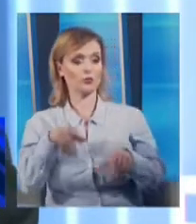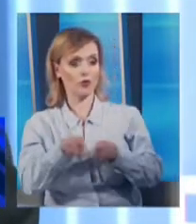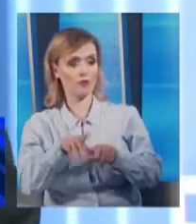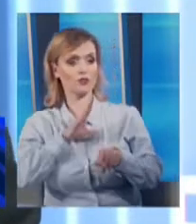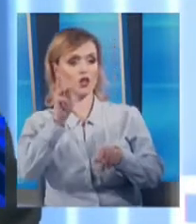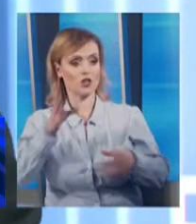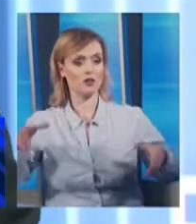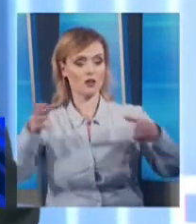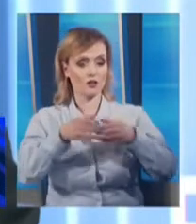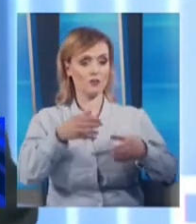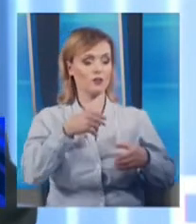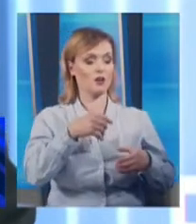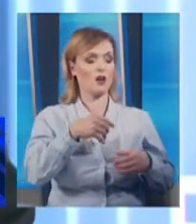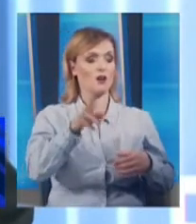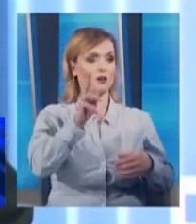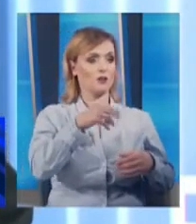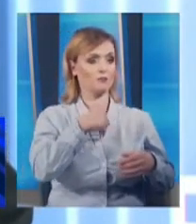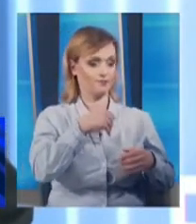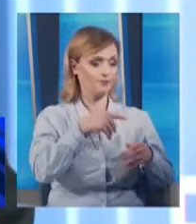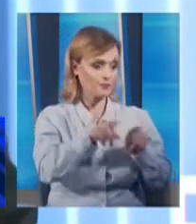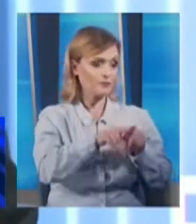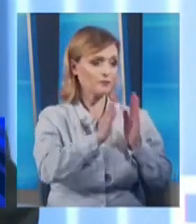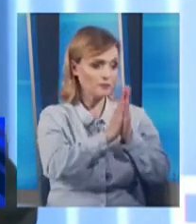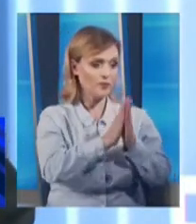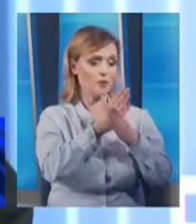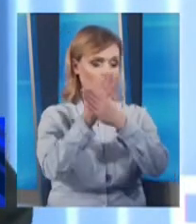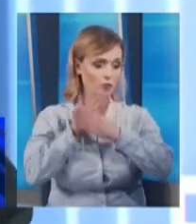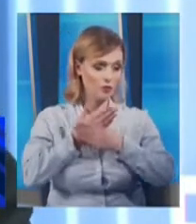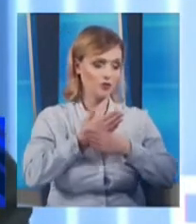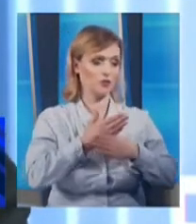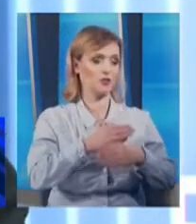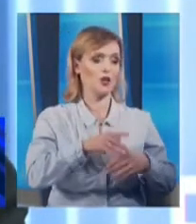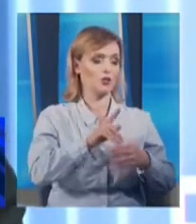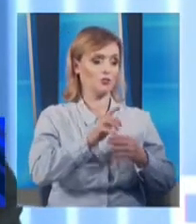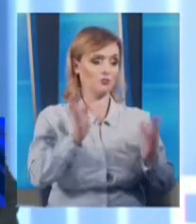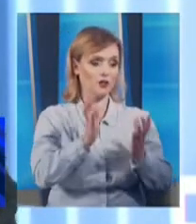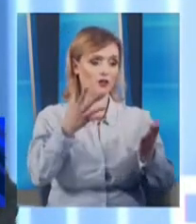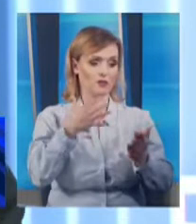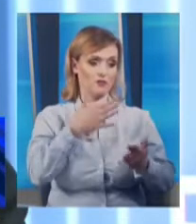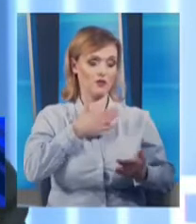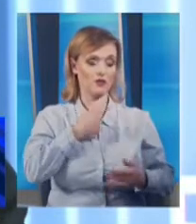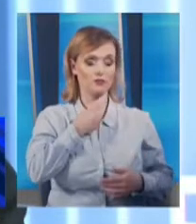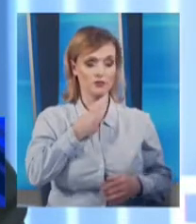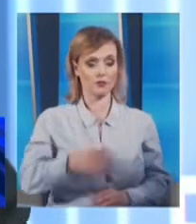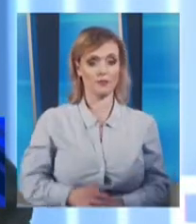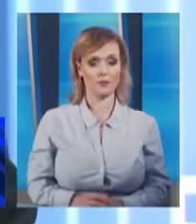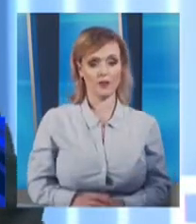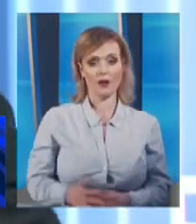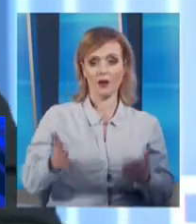încât să protejăm votul nostru pe întreg teritoriul Republicii Moldova și în acele 42 de secții. Bineînțeles, apelul nostru